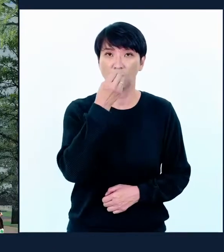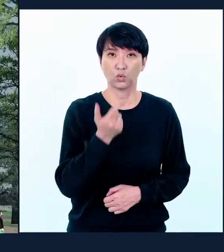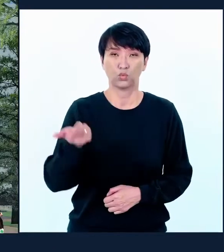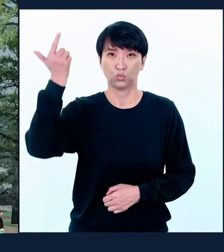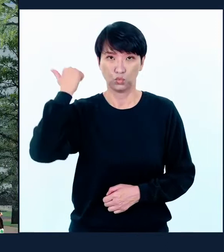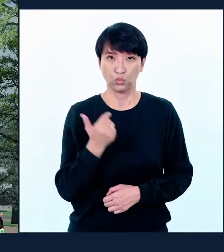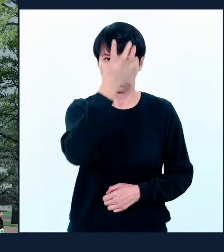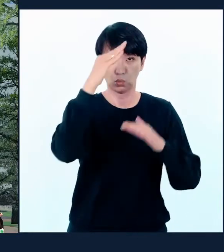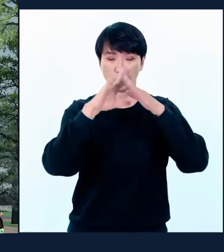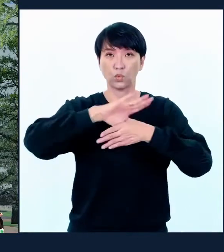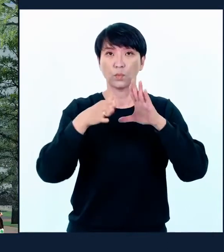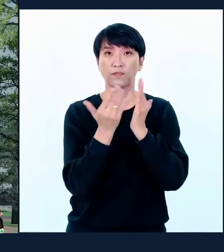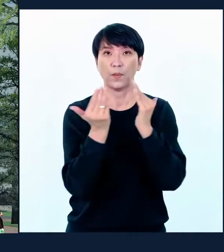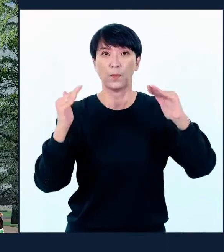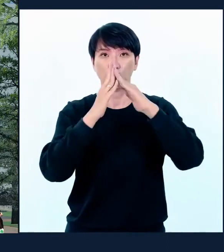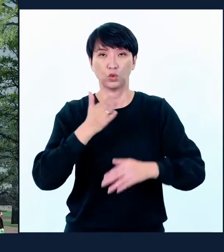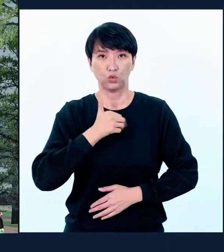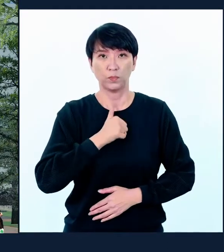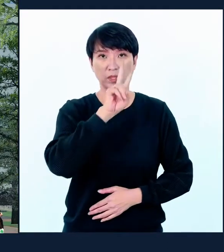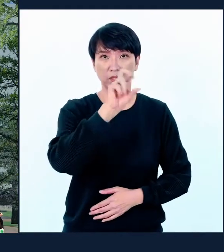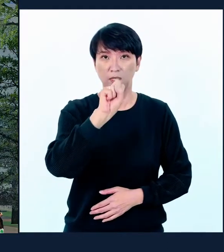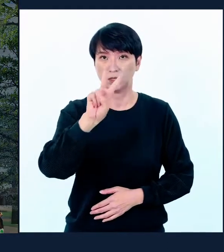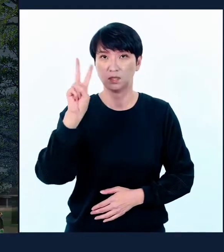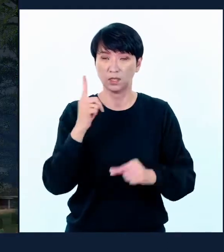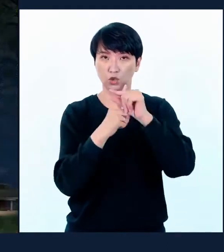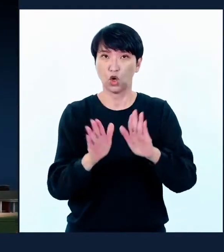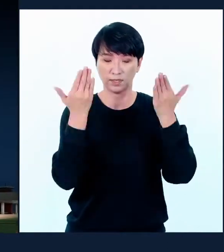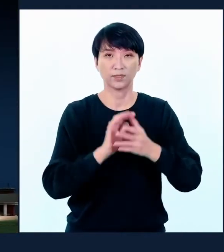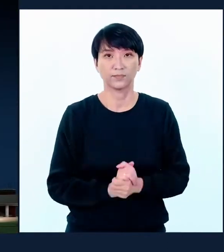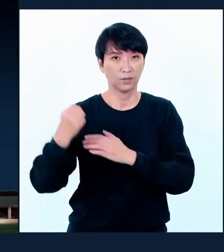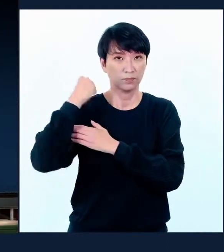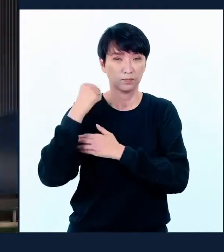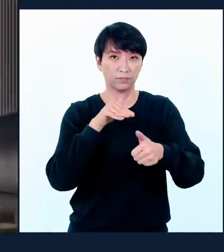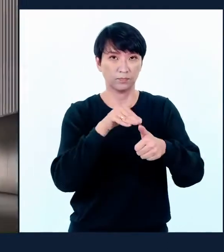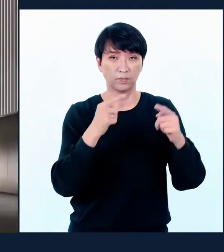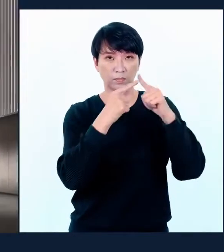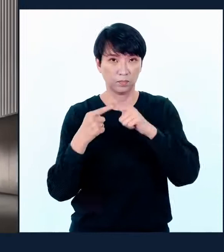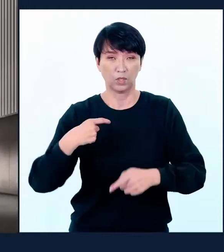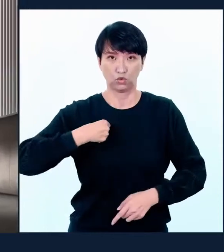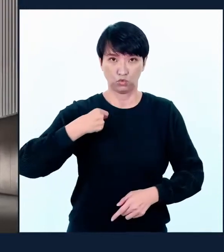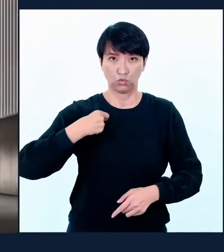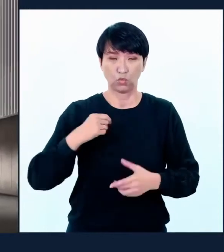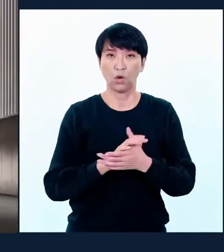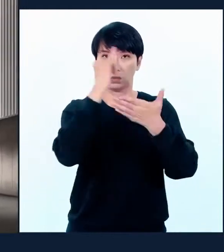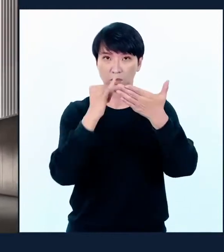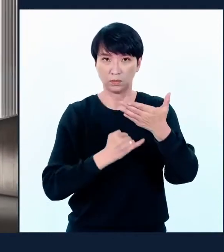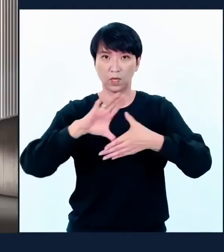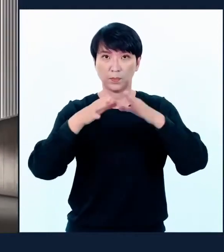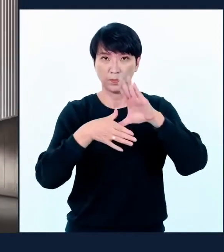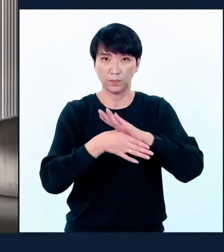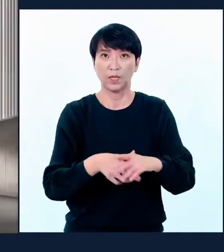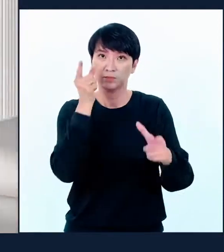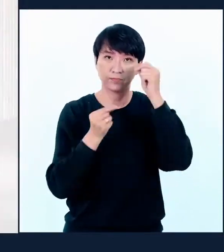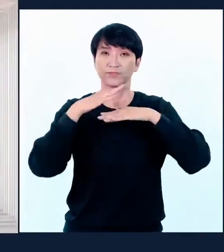香港故宫文化博物馆预计在2022年年中启用，将致力促进大众对中国艺术文化的了解